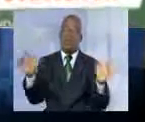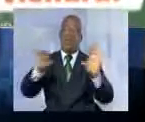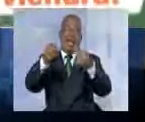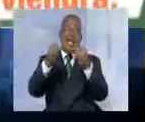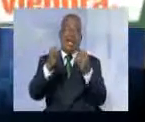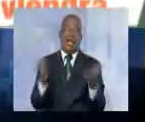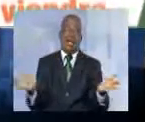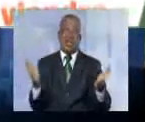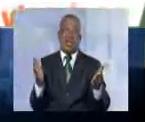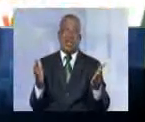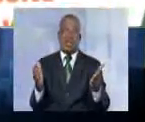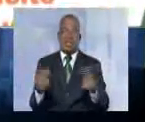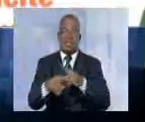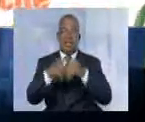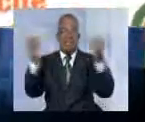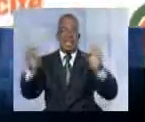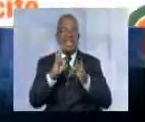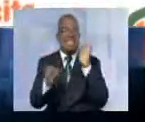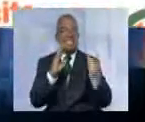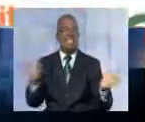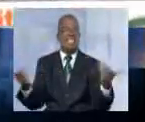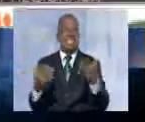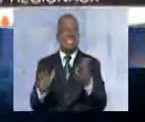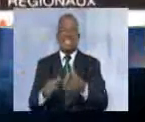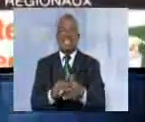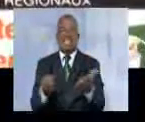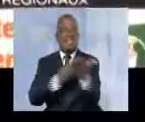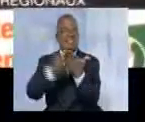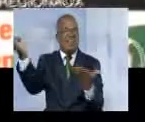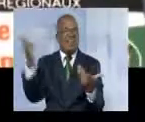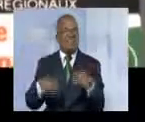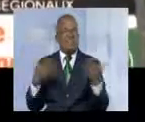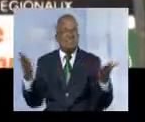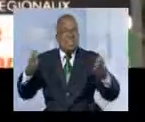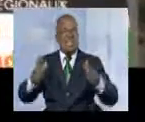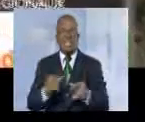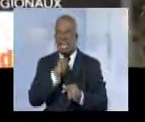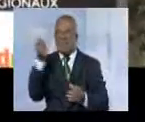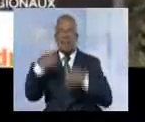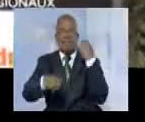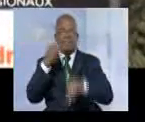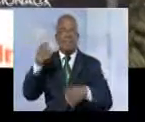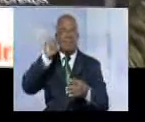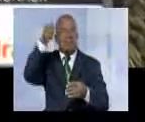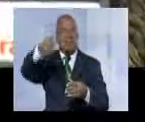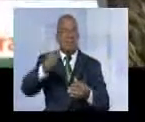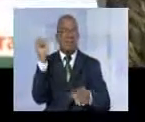électorale indépendante. Si tu as perdu, félicite le vainqueur, demain ton tour viendra.